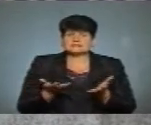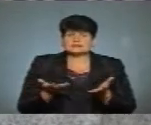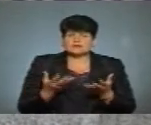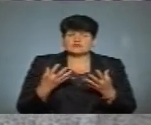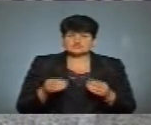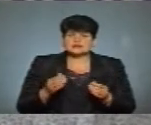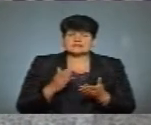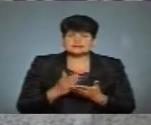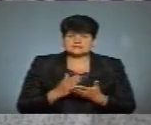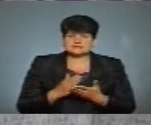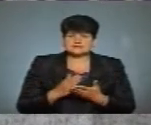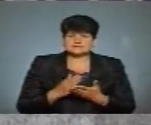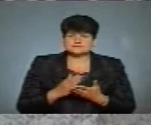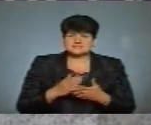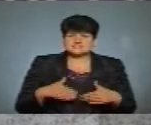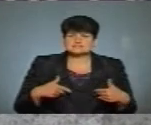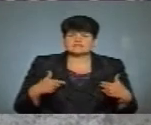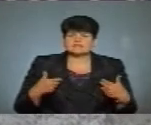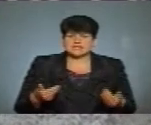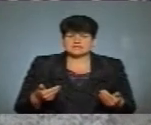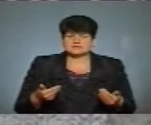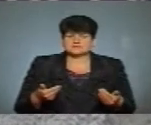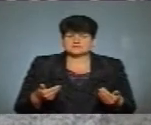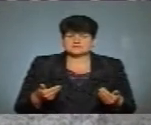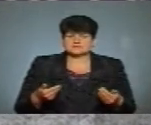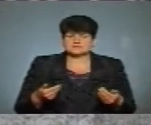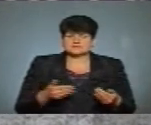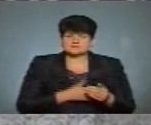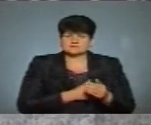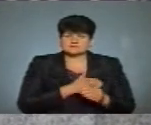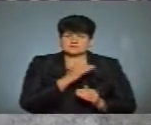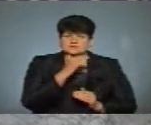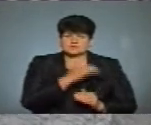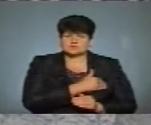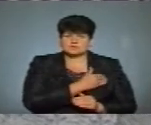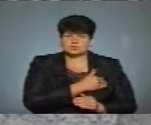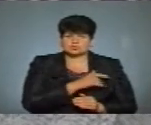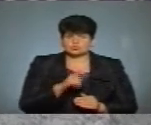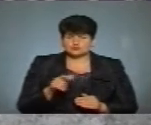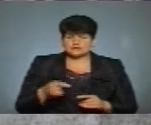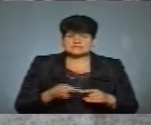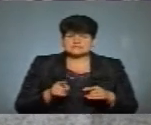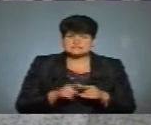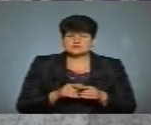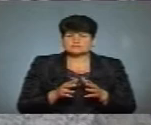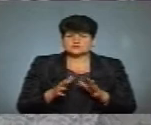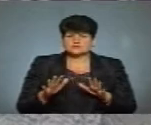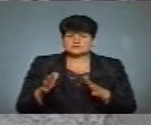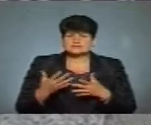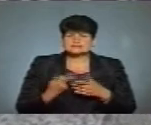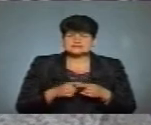є свого роду такі звернення з підвищенням температури людей. Це є, в основному, це є з